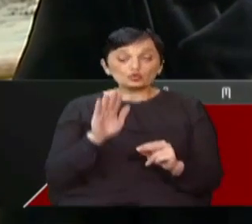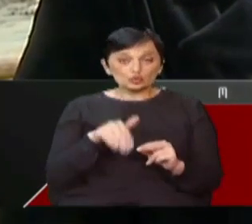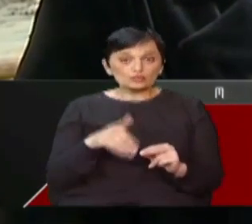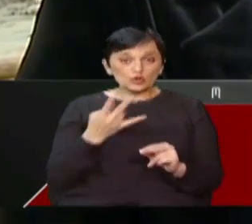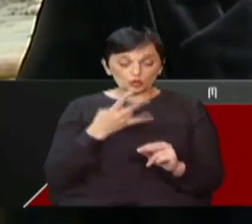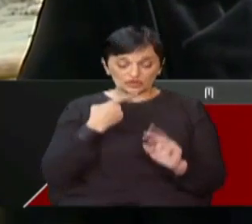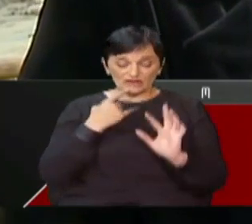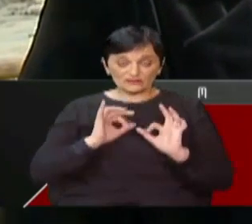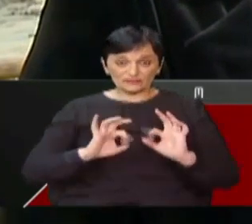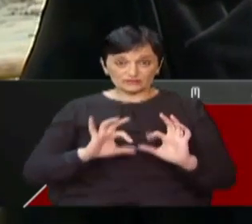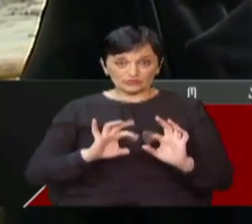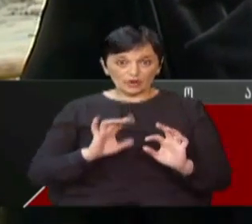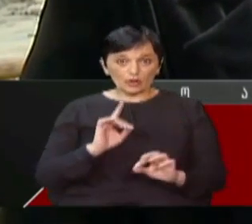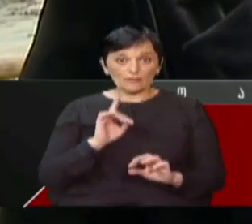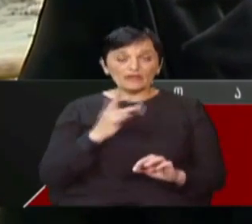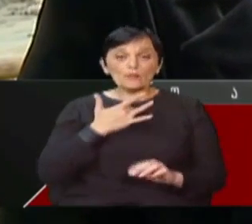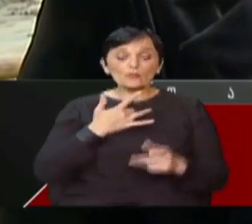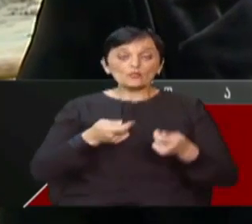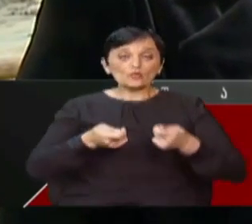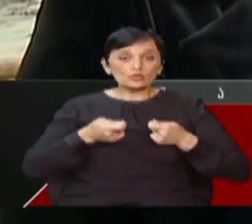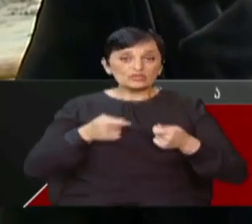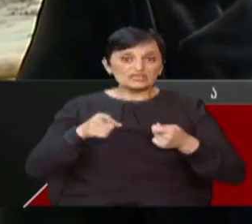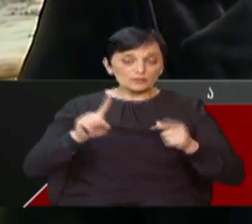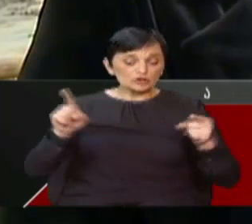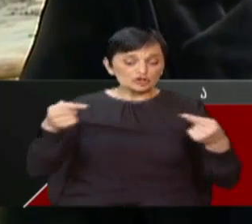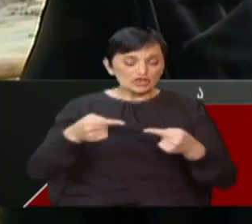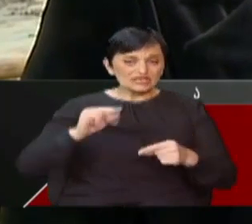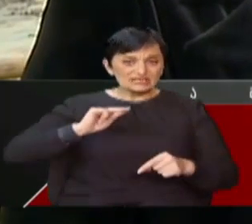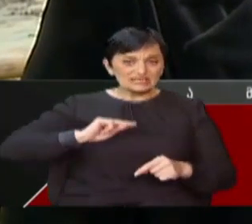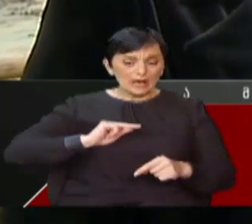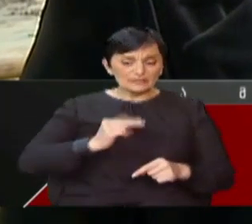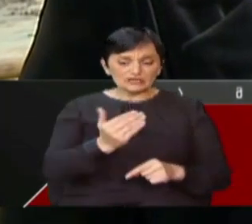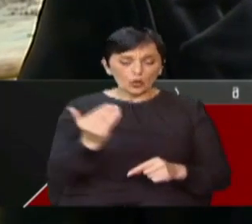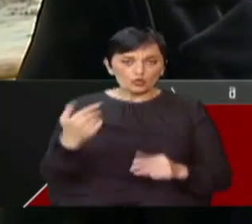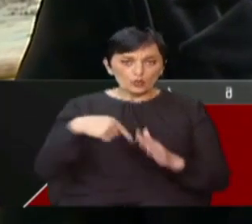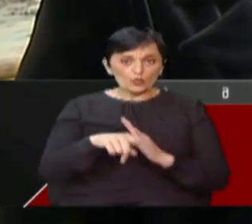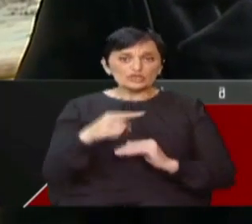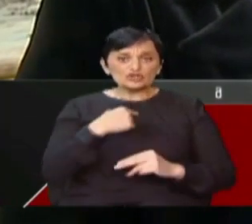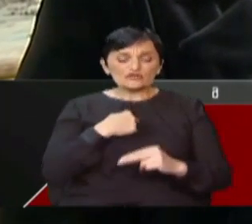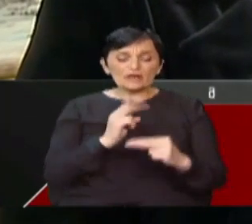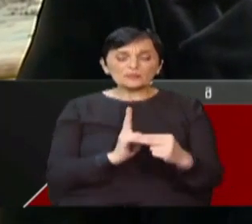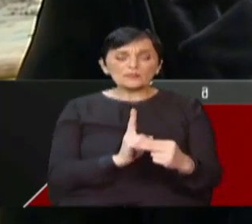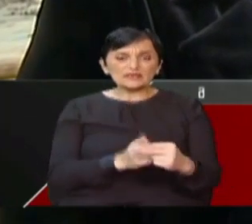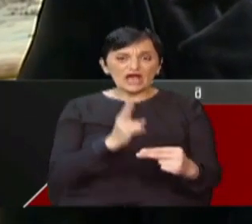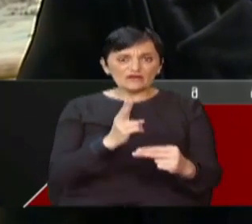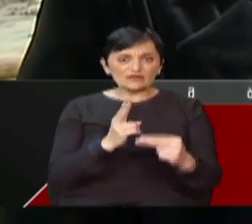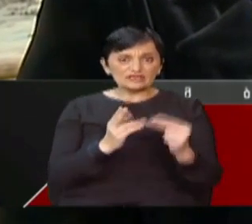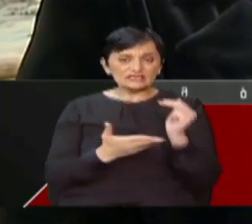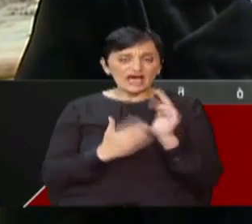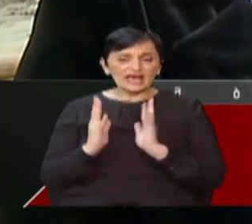უნდა აღინიშნოს, რომ მუნიციპალიტეტის შესაბამის სამსახურების მიერ ჩვენ პრევენციულად